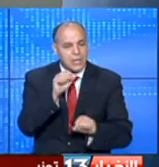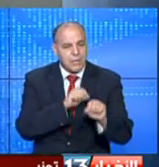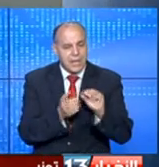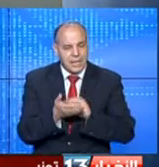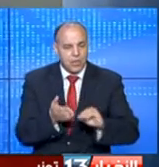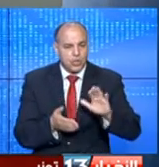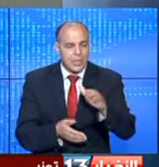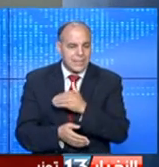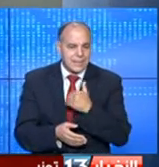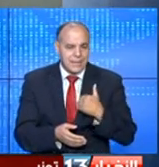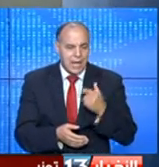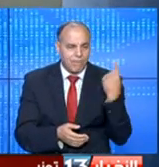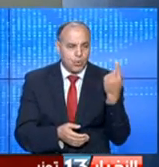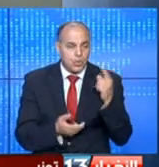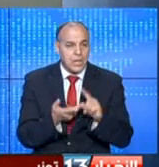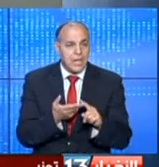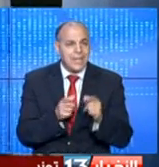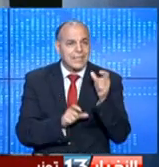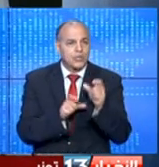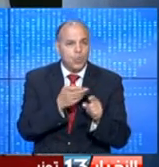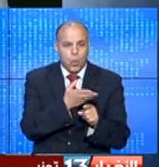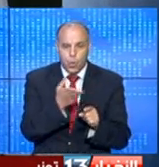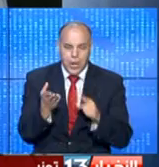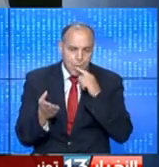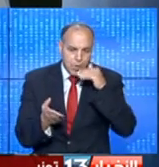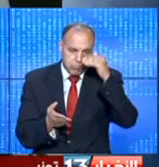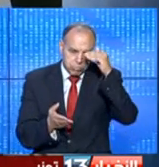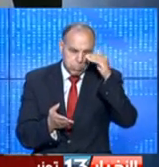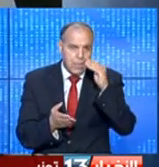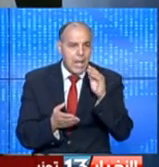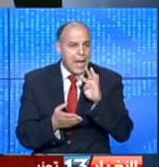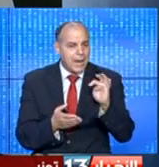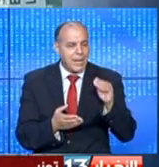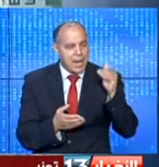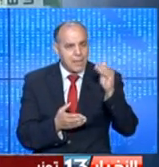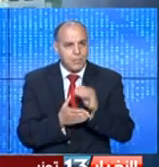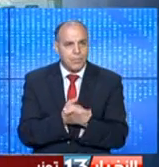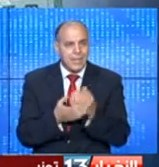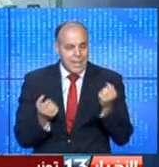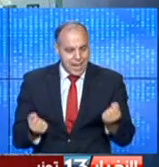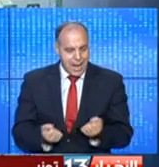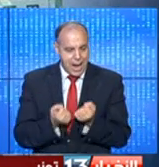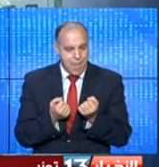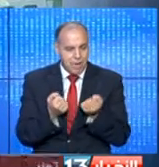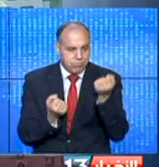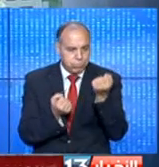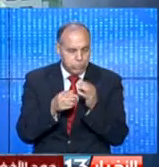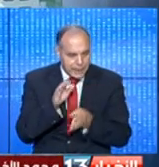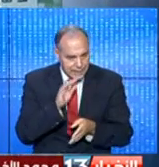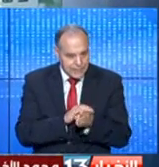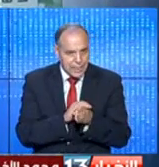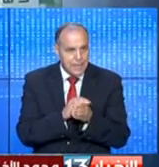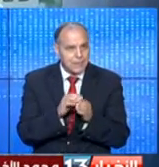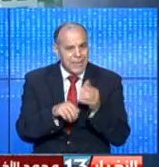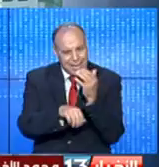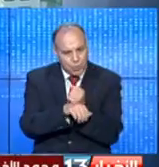الإدارة الجهوية للصحة بتوزر لفائدة الشريحة العمرية الأكثر من 40 سنة. الحملة المتنقلة انطلقت